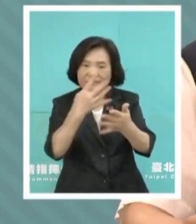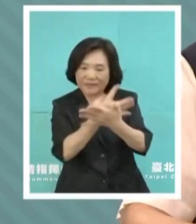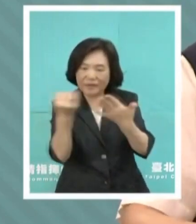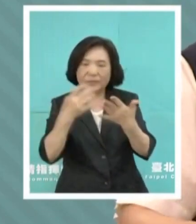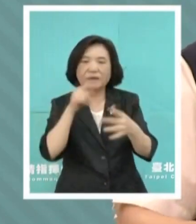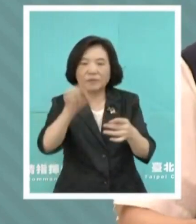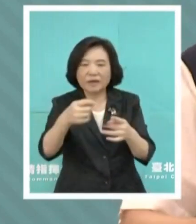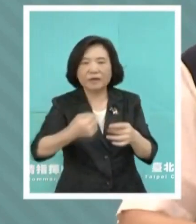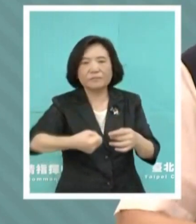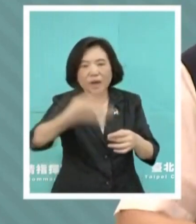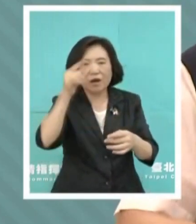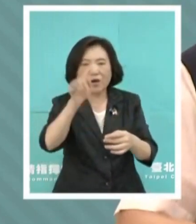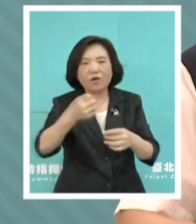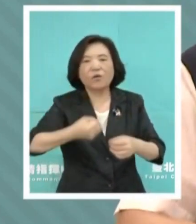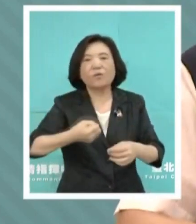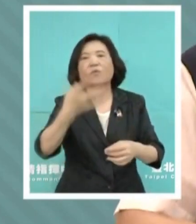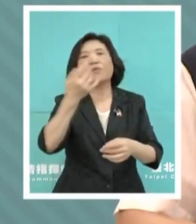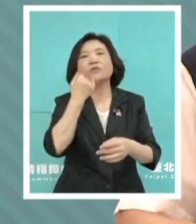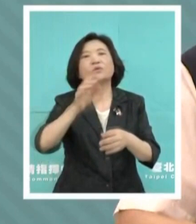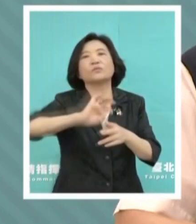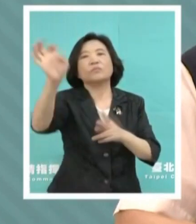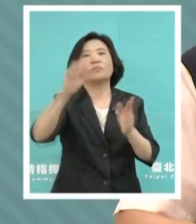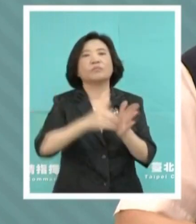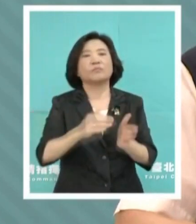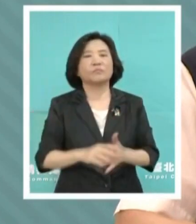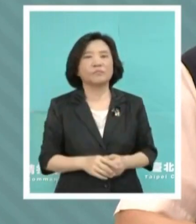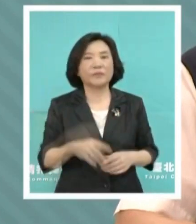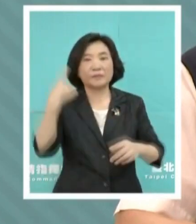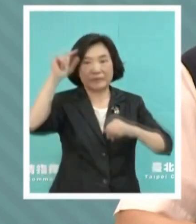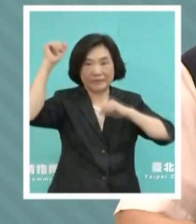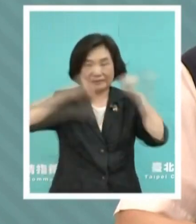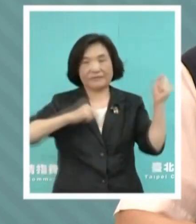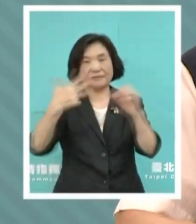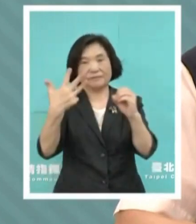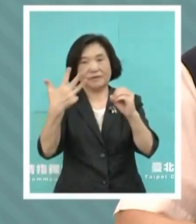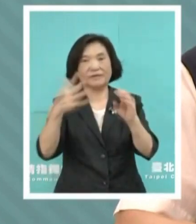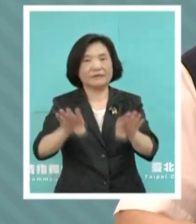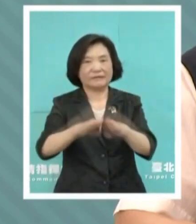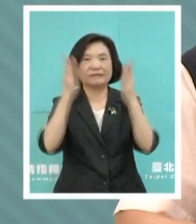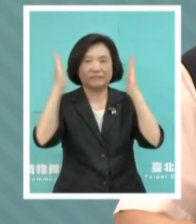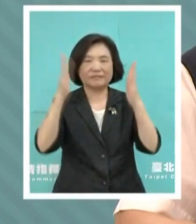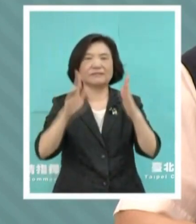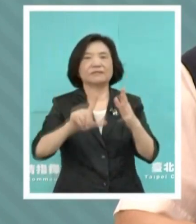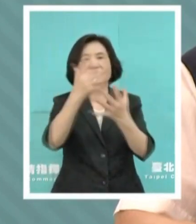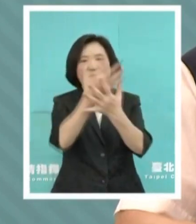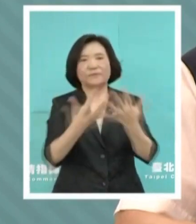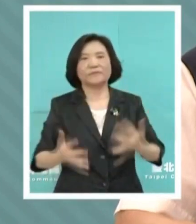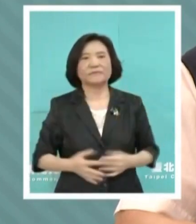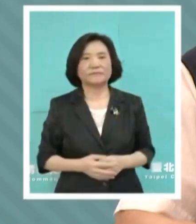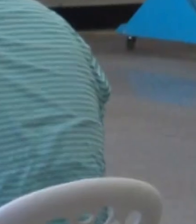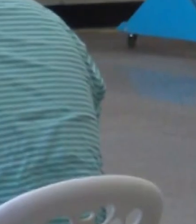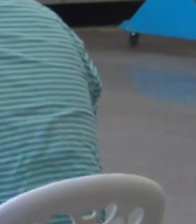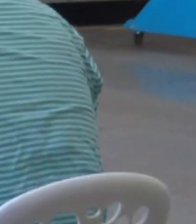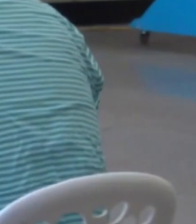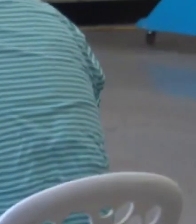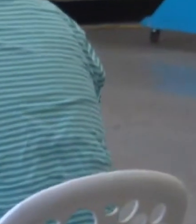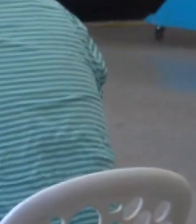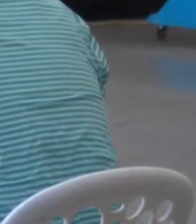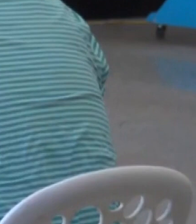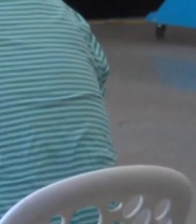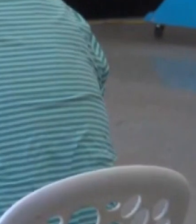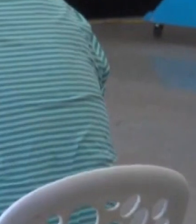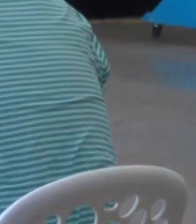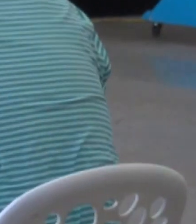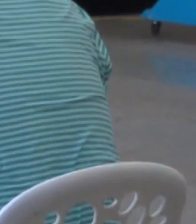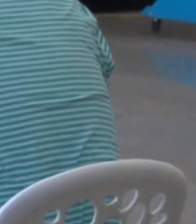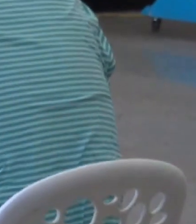就可以完成。所以这个系统，明天上午8点上线，就可以来提供服务。 为了提供长者